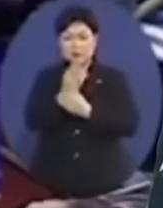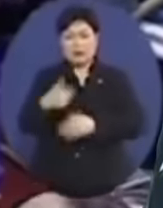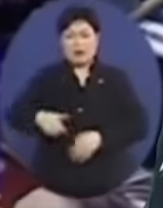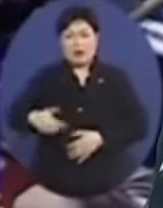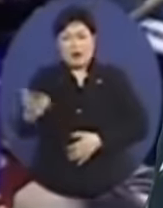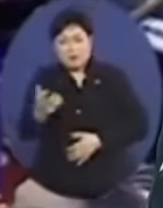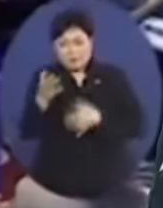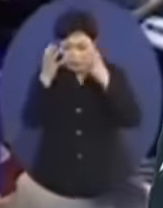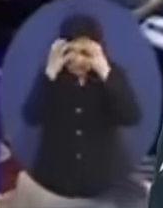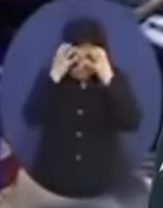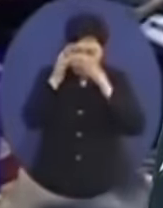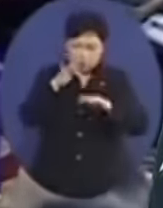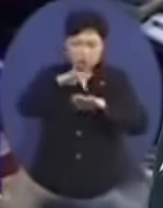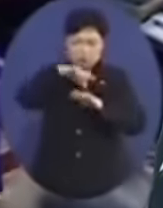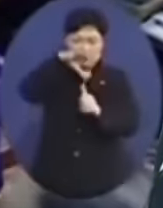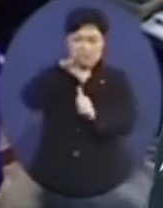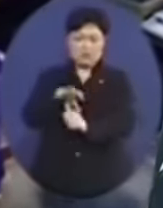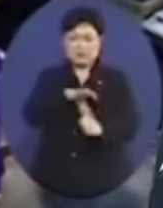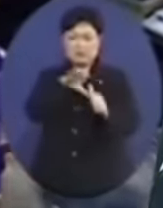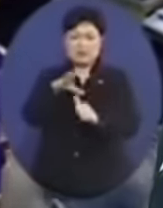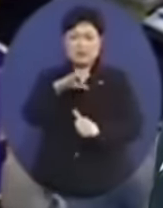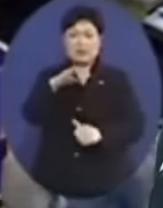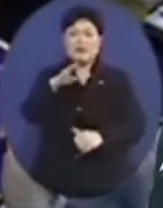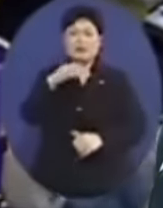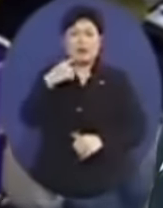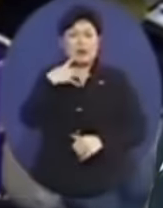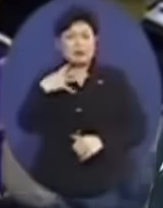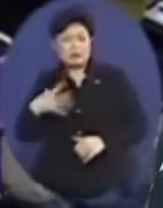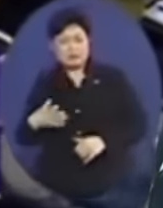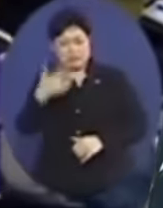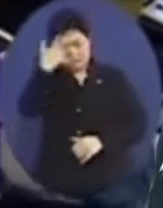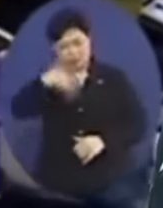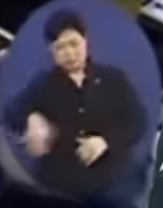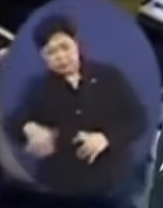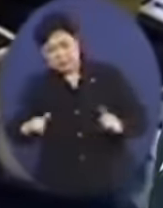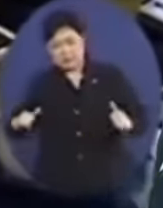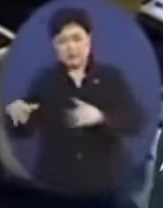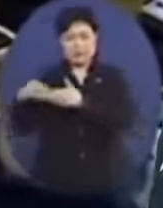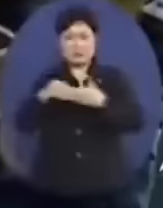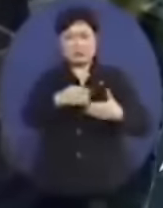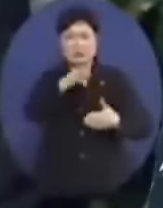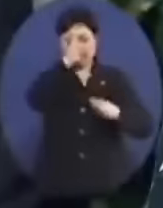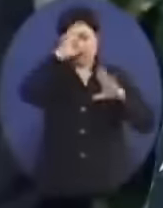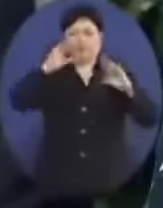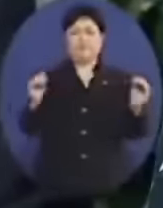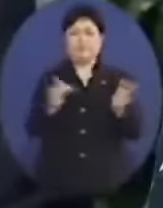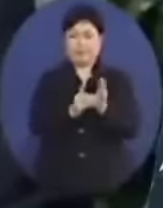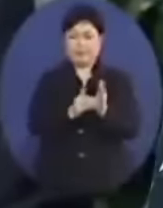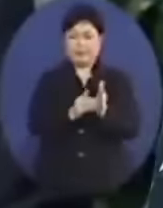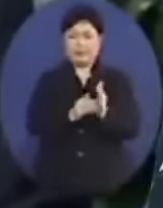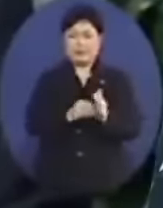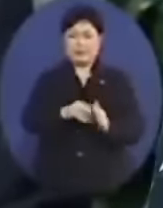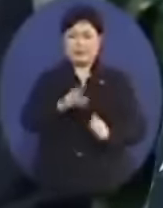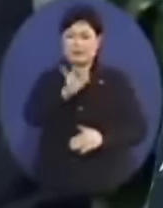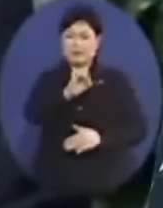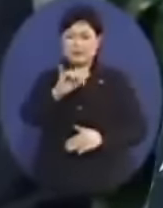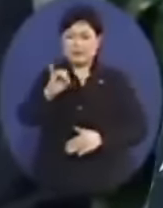귀신 들린 자 간절한 자 중풍병자를 데려오니 그들을 고치더라 이사야가 예언하는